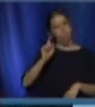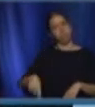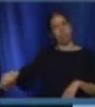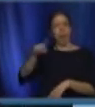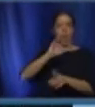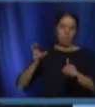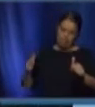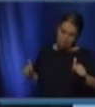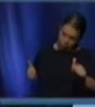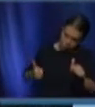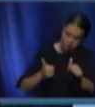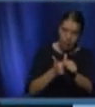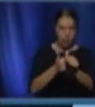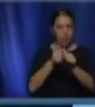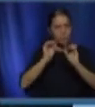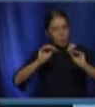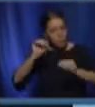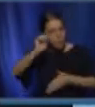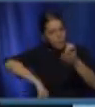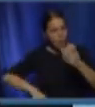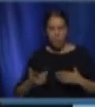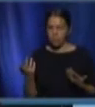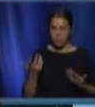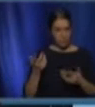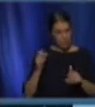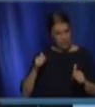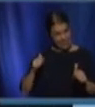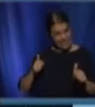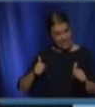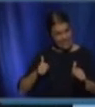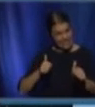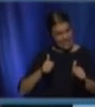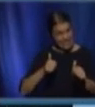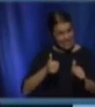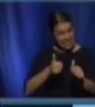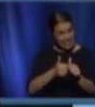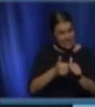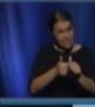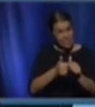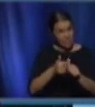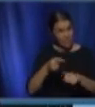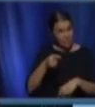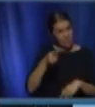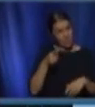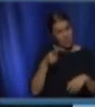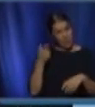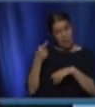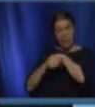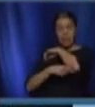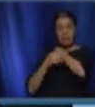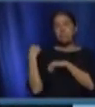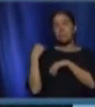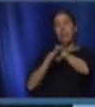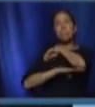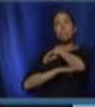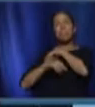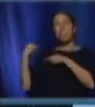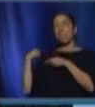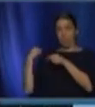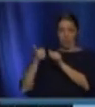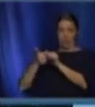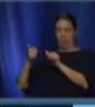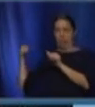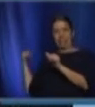ce rattrapage-là qui a été fait à partir de septembre. Donc, ça veut dire que pour l'année en cours, il y a encore du